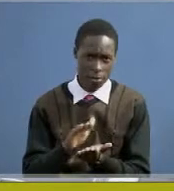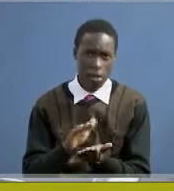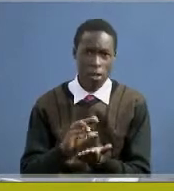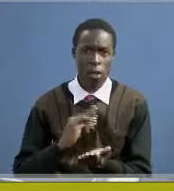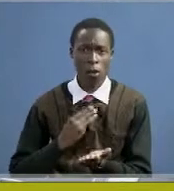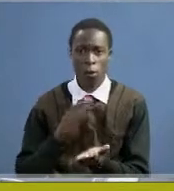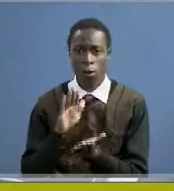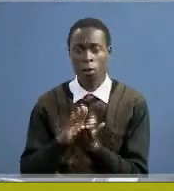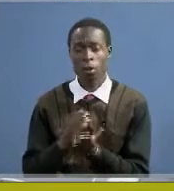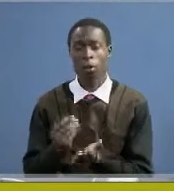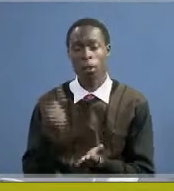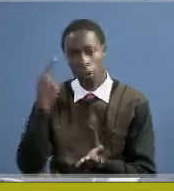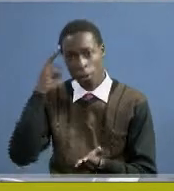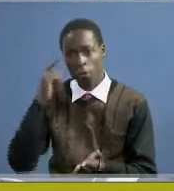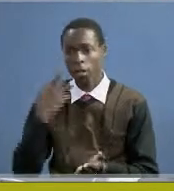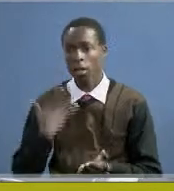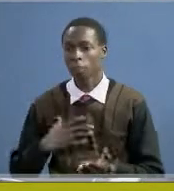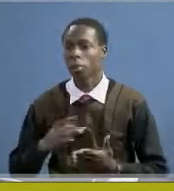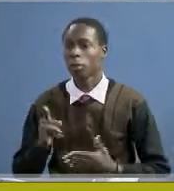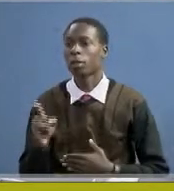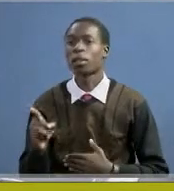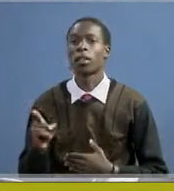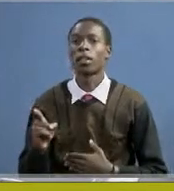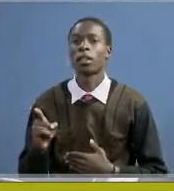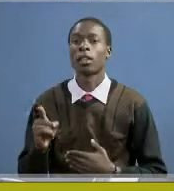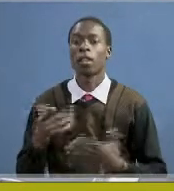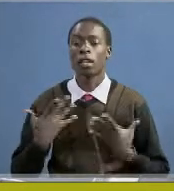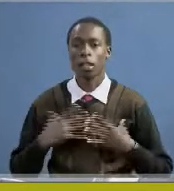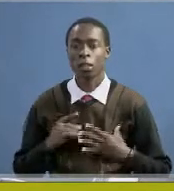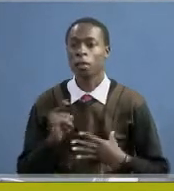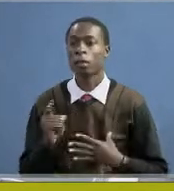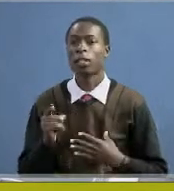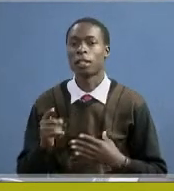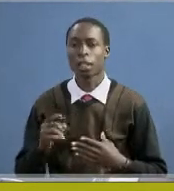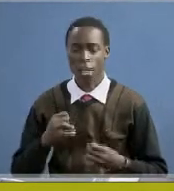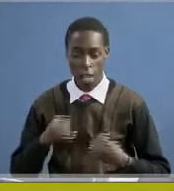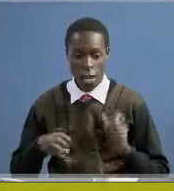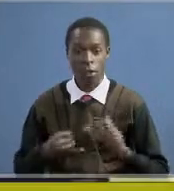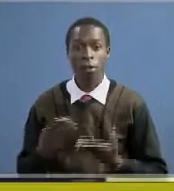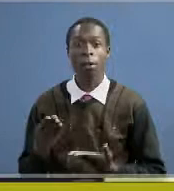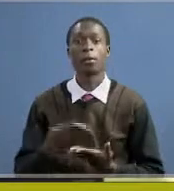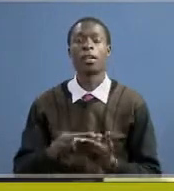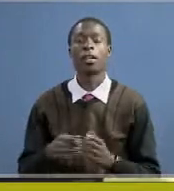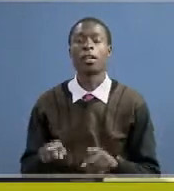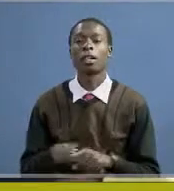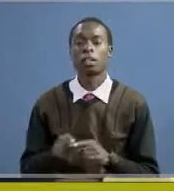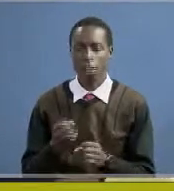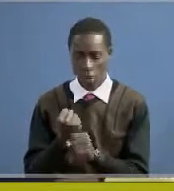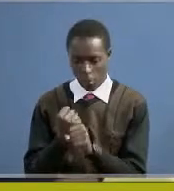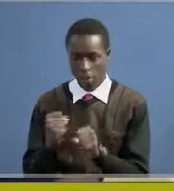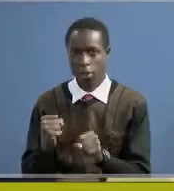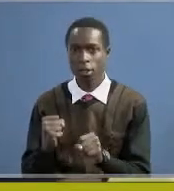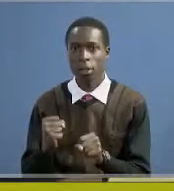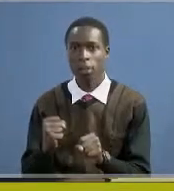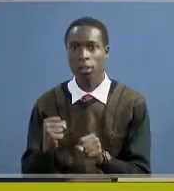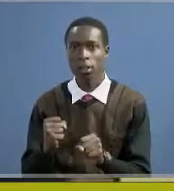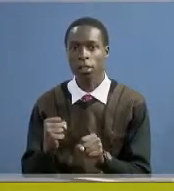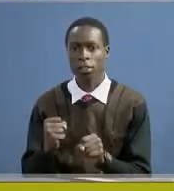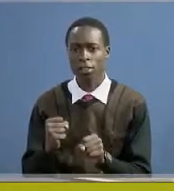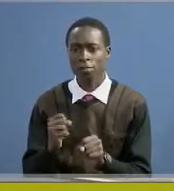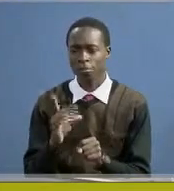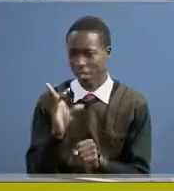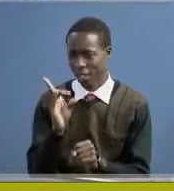have lowered the prices for the customer. I said that the customer will enjoy in buying, and also they will save